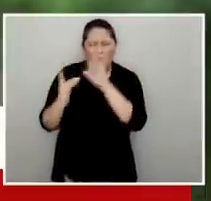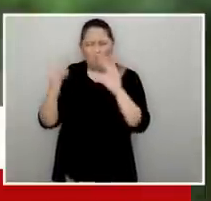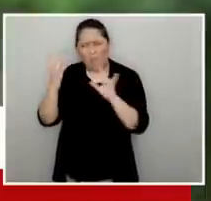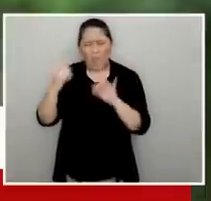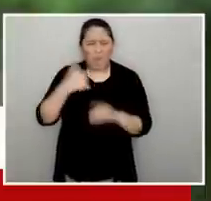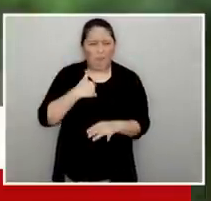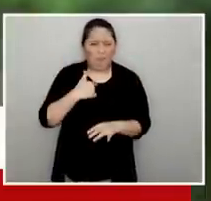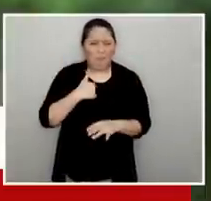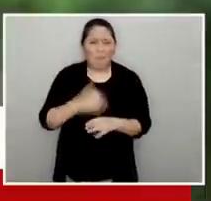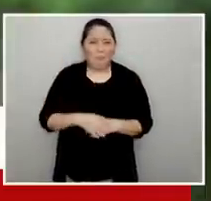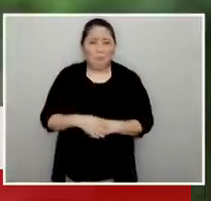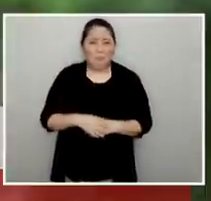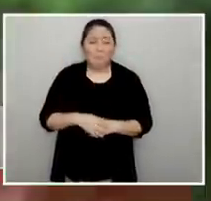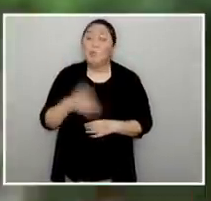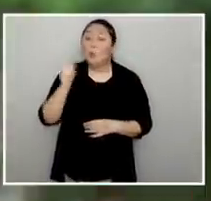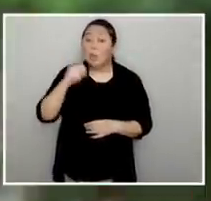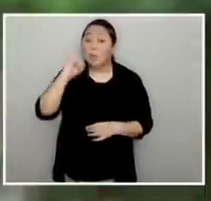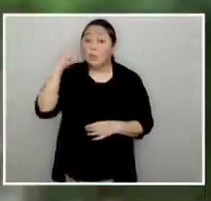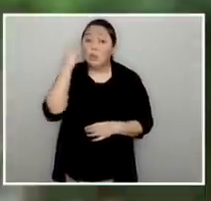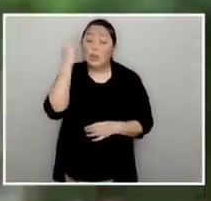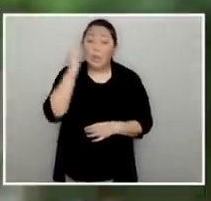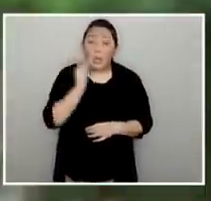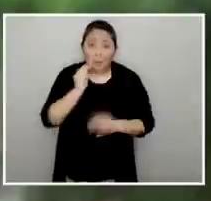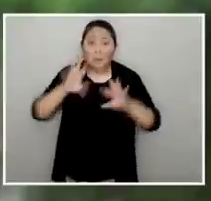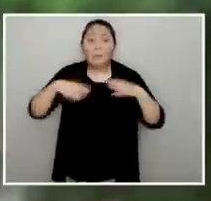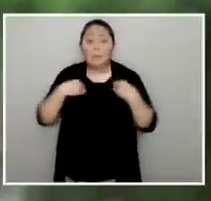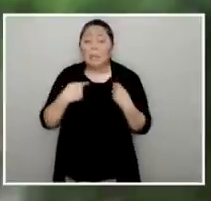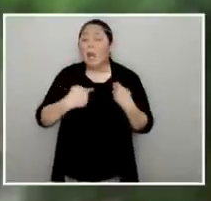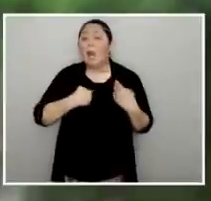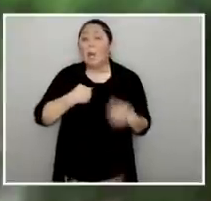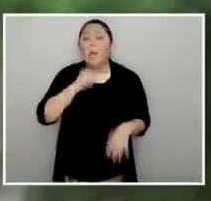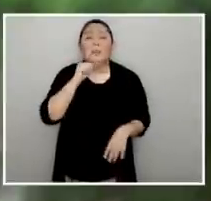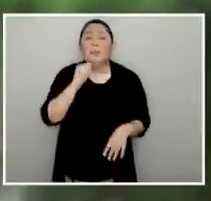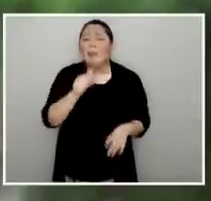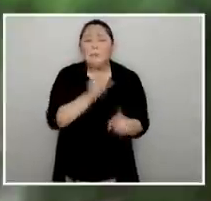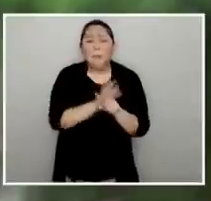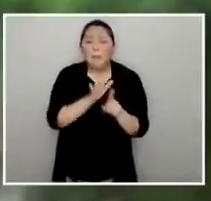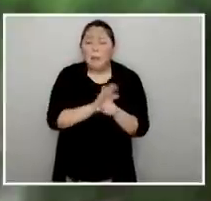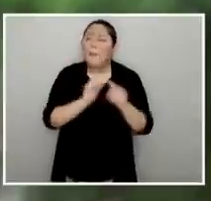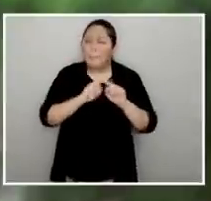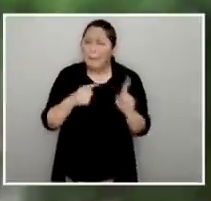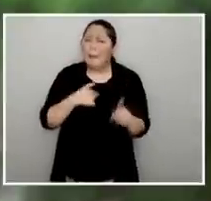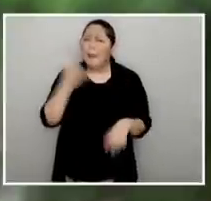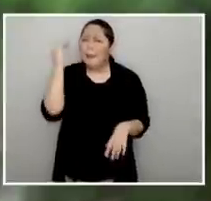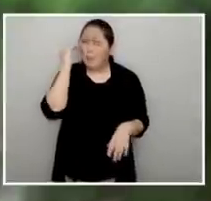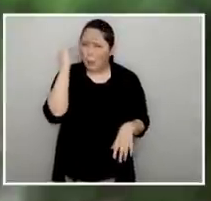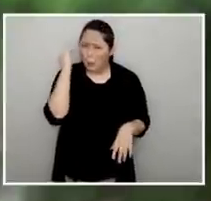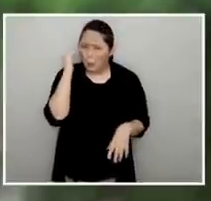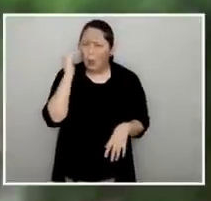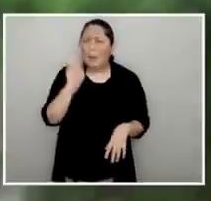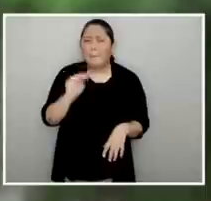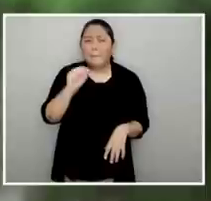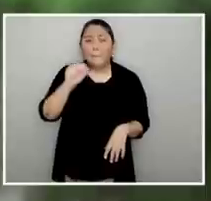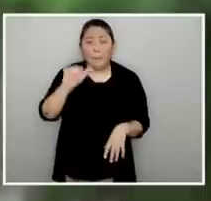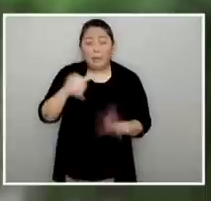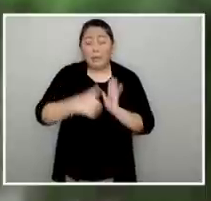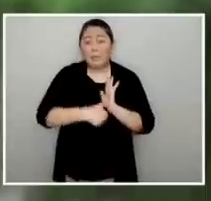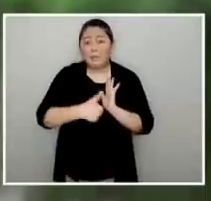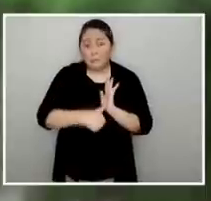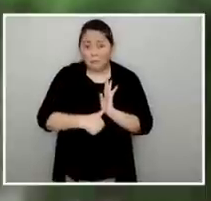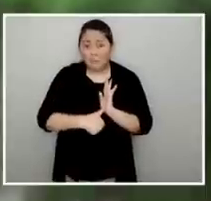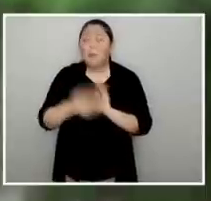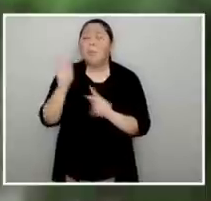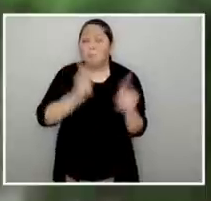sa pagkapangulo. Pero umaasa siya na sa darating na halalan sa Mayo, kaya siyang kargahin ng mga taong anyay kanyang